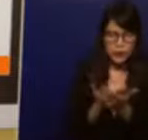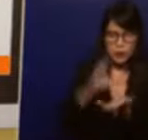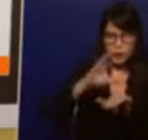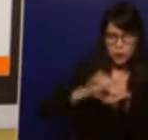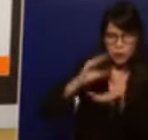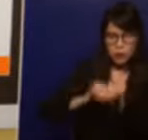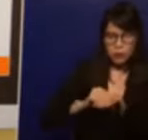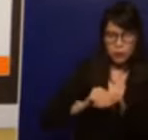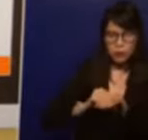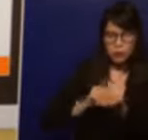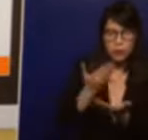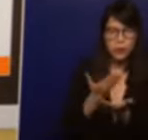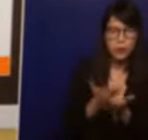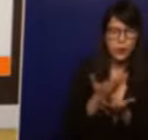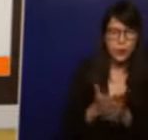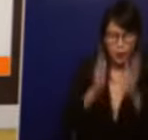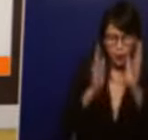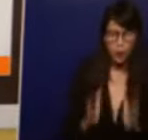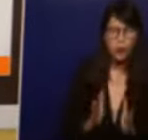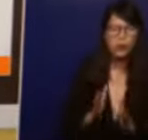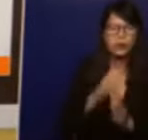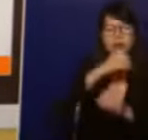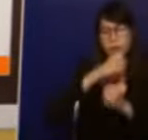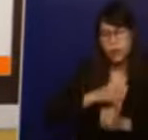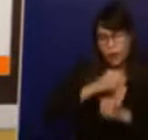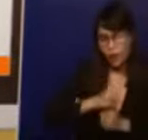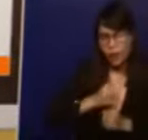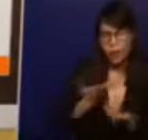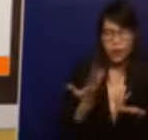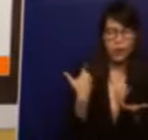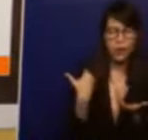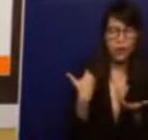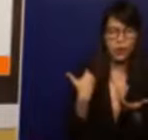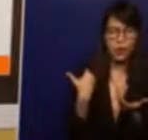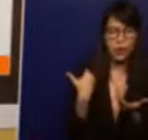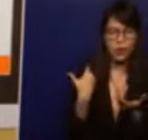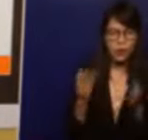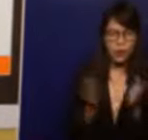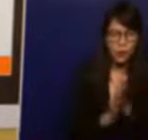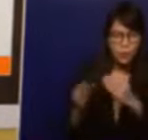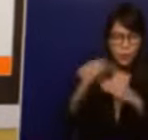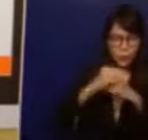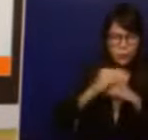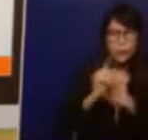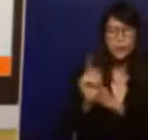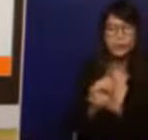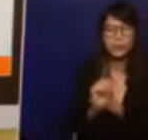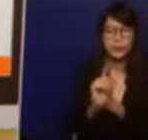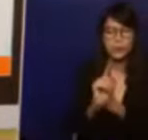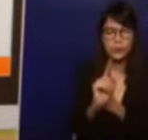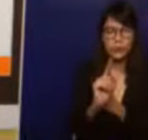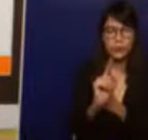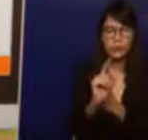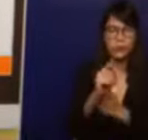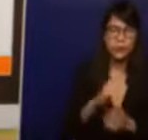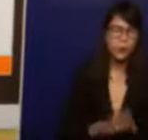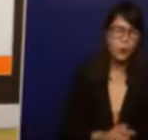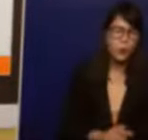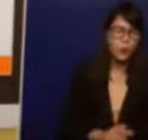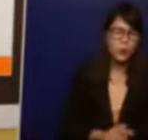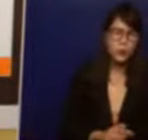ได้เบี้ยคนชราเดือนนึงไม่กี่ร้อยบาทค่ะแล้วก็ไปซ้ำซ้อนกับอะไรคะท่านประธานไปซ้ำซ้อนกับสามีไปตาย